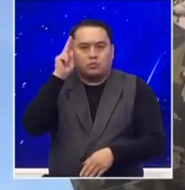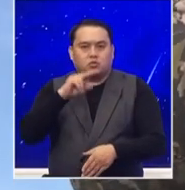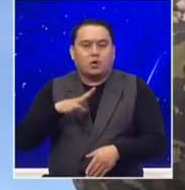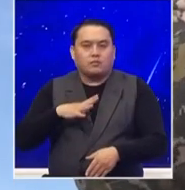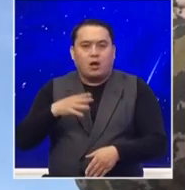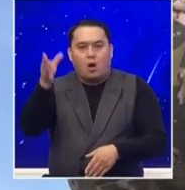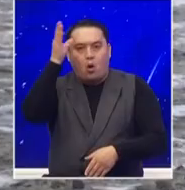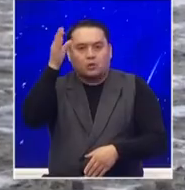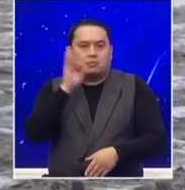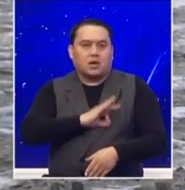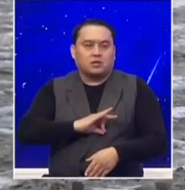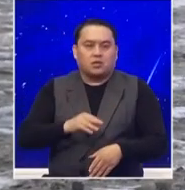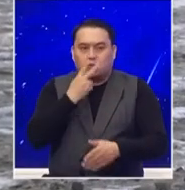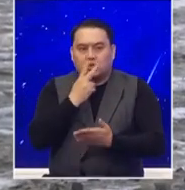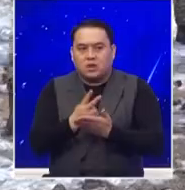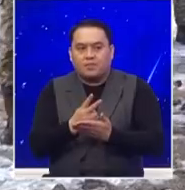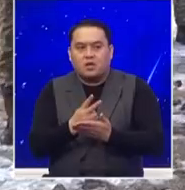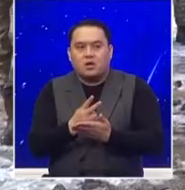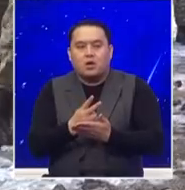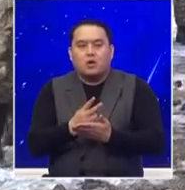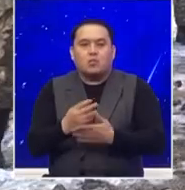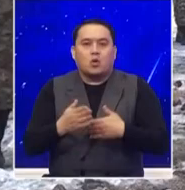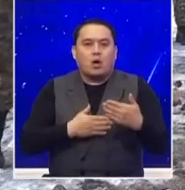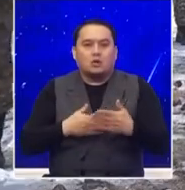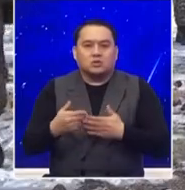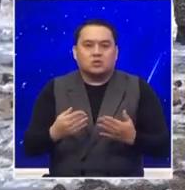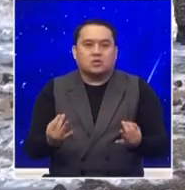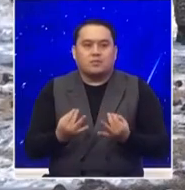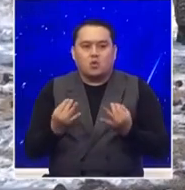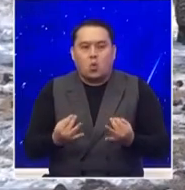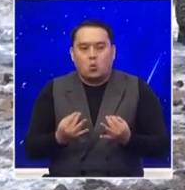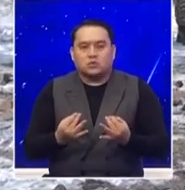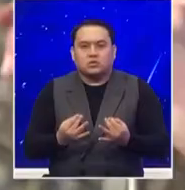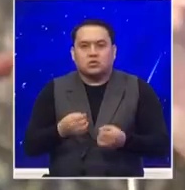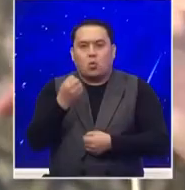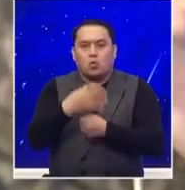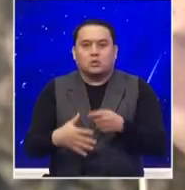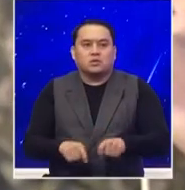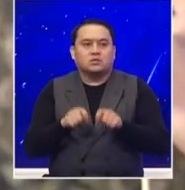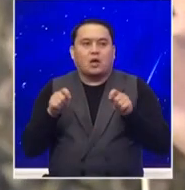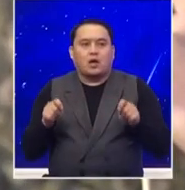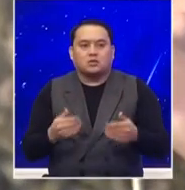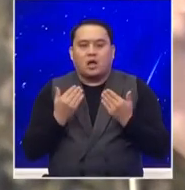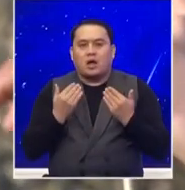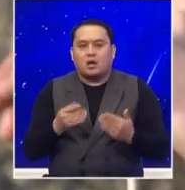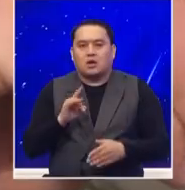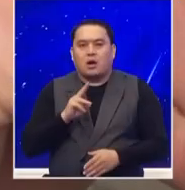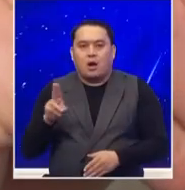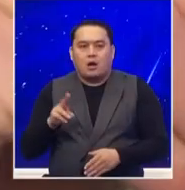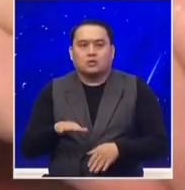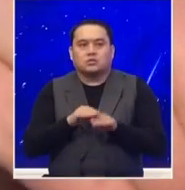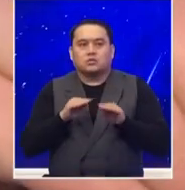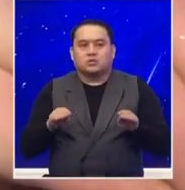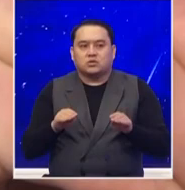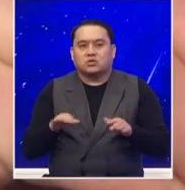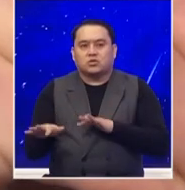Теориялық білімдерін практикада іске асырды. Жақында ғана бұл әскери бөлімде минасыздандыру орталығы құрылған еді. Қазір мұнда республикалық деңгейдегі